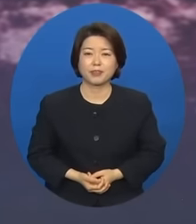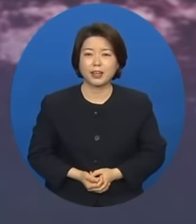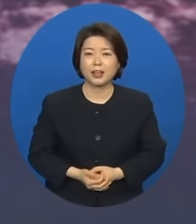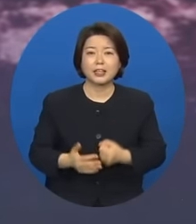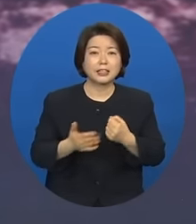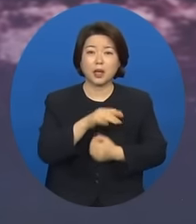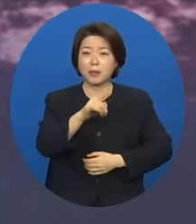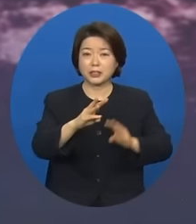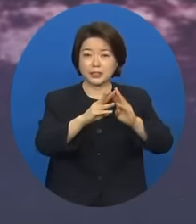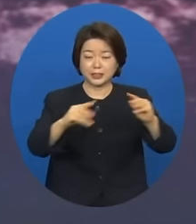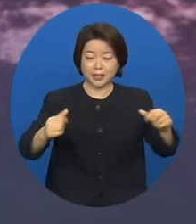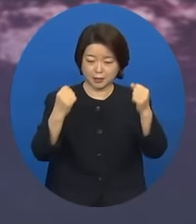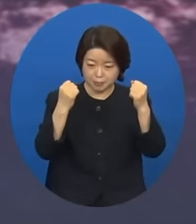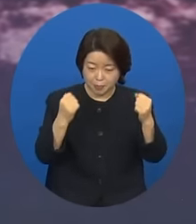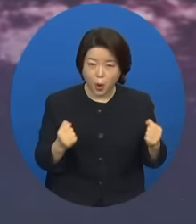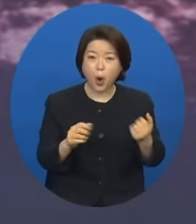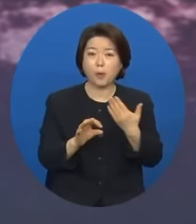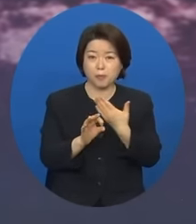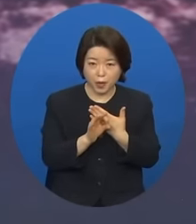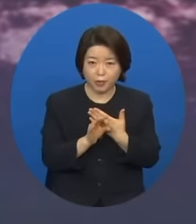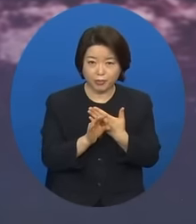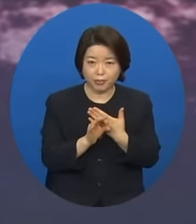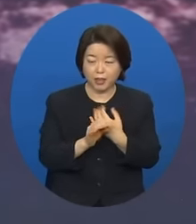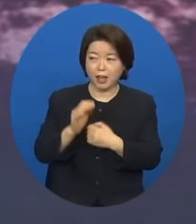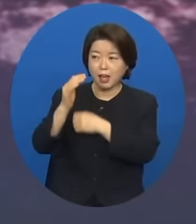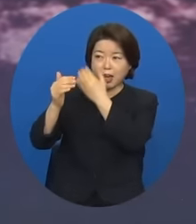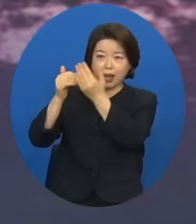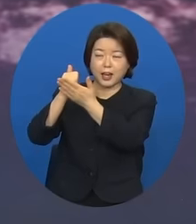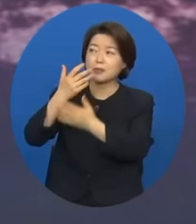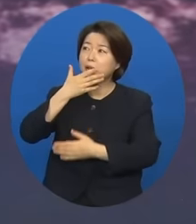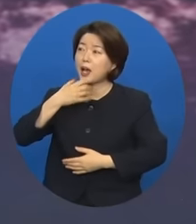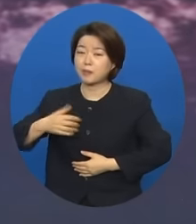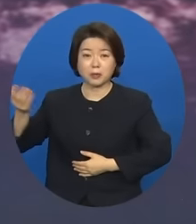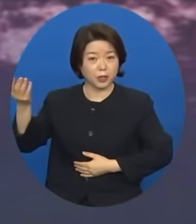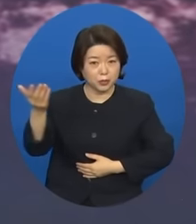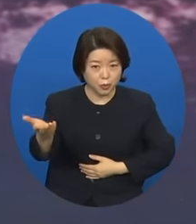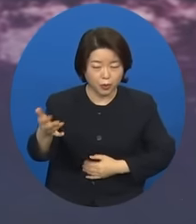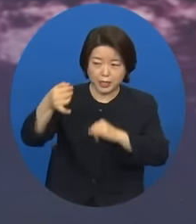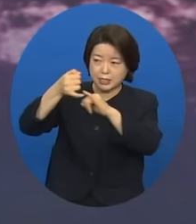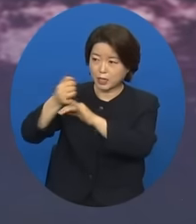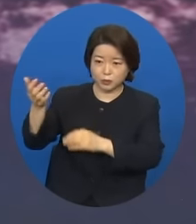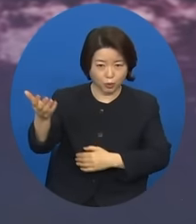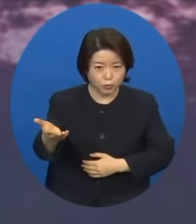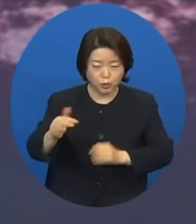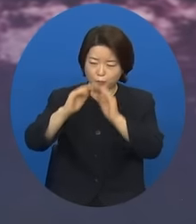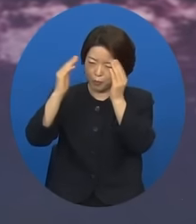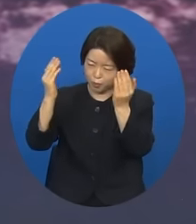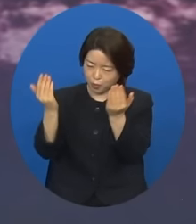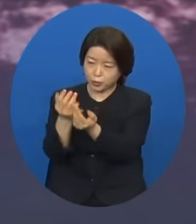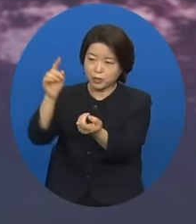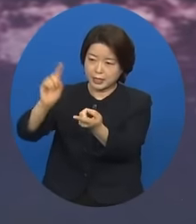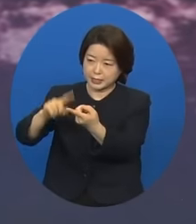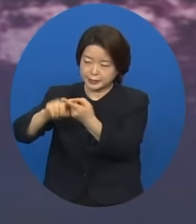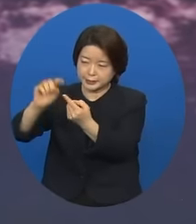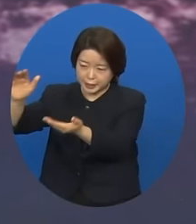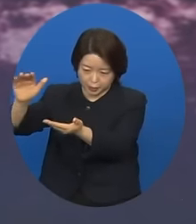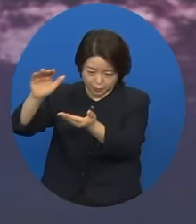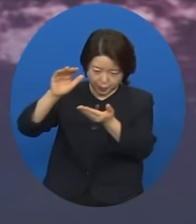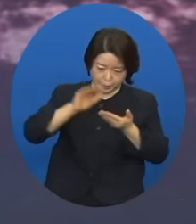그 땅에 머물기만 하면 하나님께서 아브라함에게 주셨던 또 약속하셨던 모든 것이 그대로